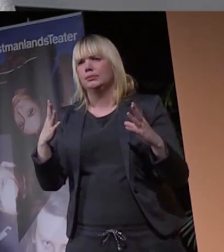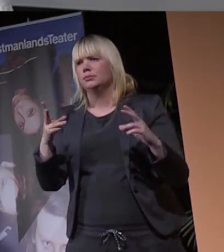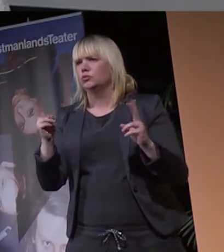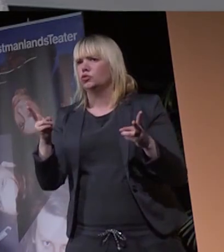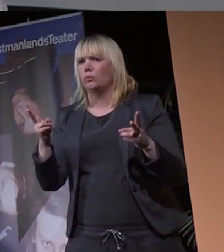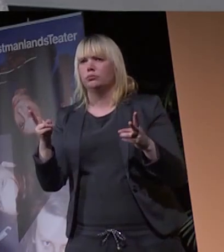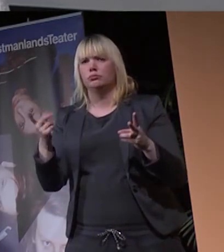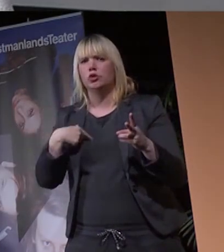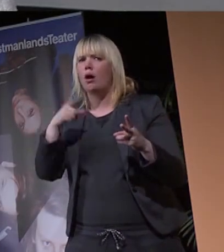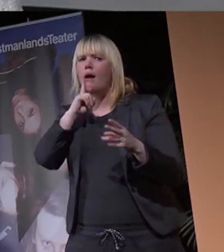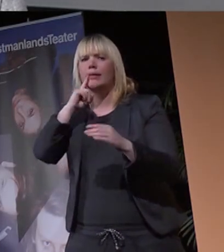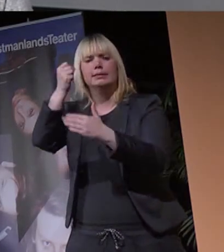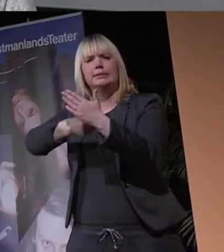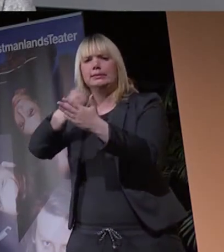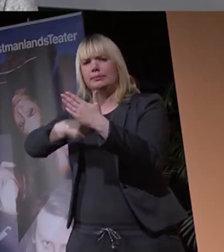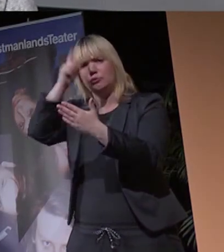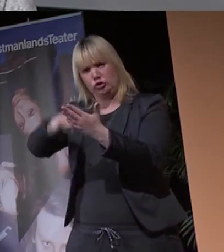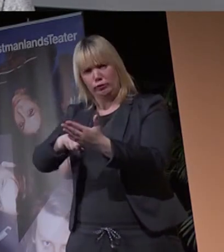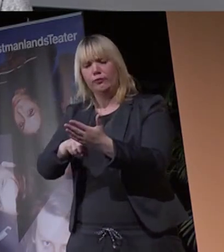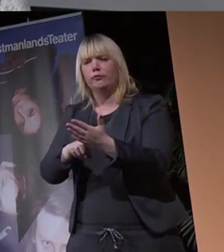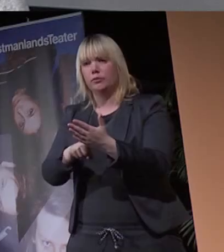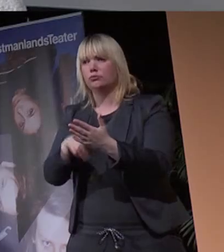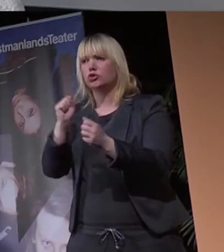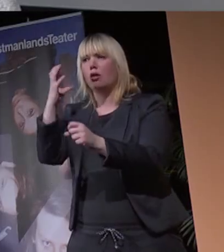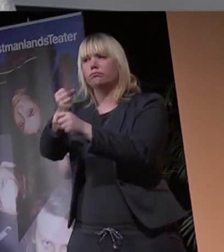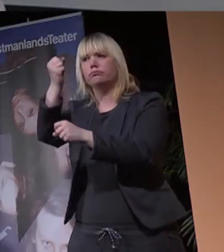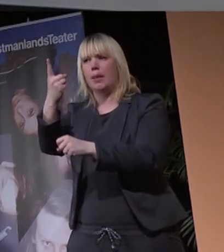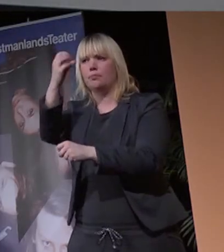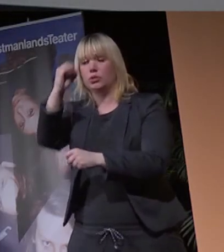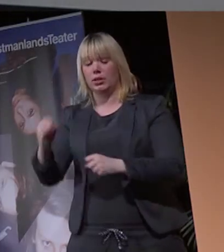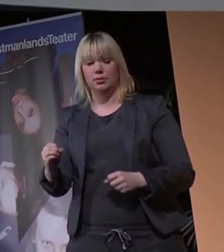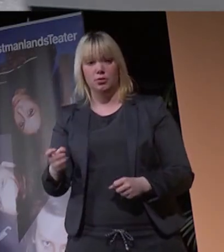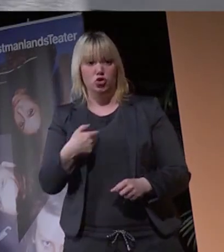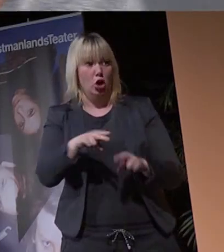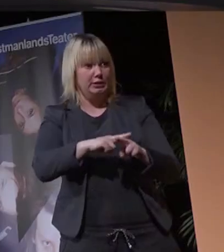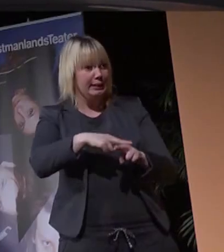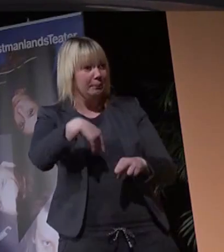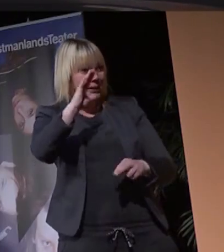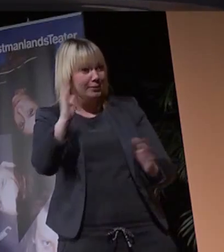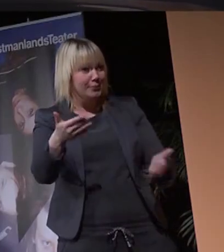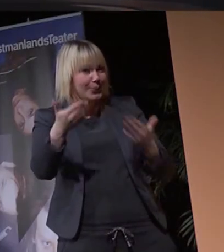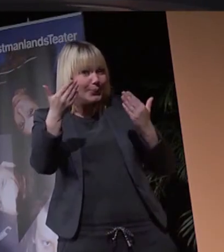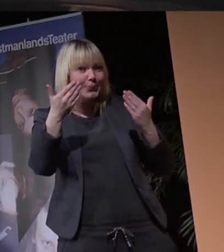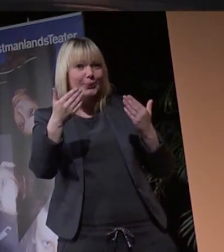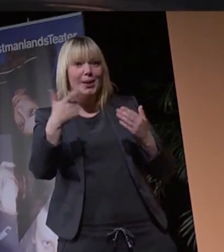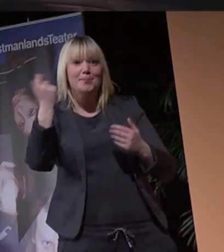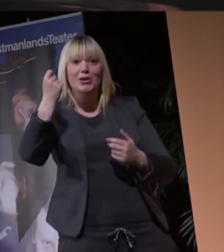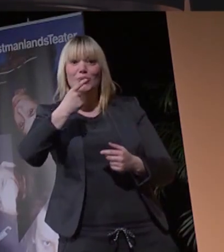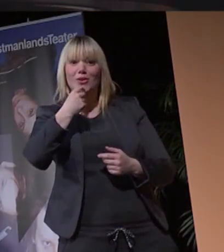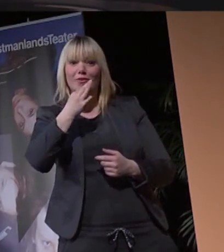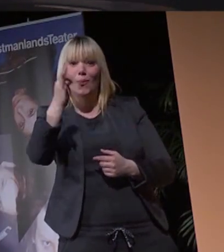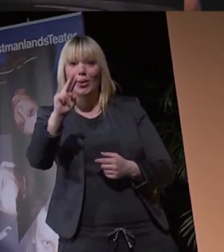bit ifrån där vi är på 0,82, tror jag. Är vi så mycket? Finns det någon klok tjänsteman här? Jag tror vi räknar på